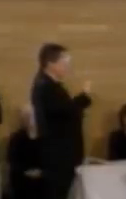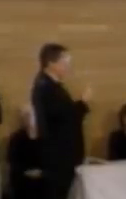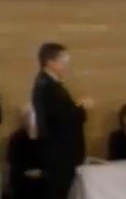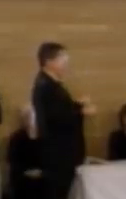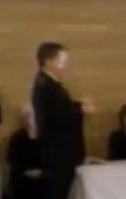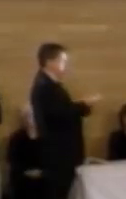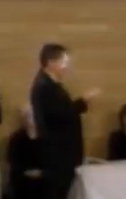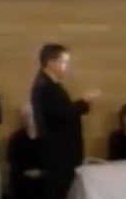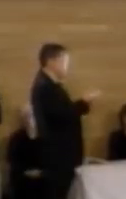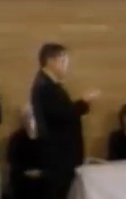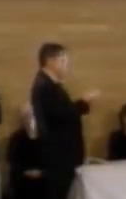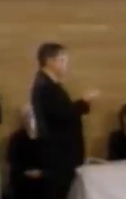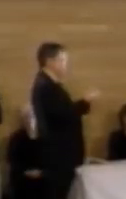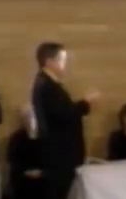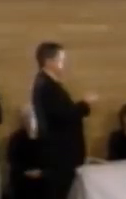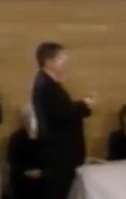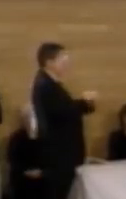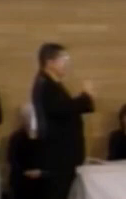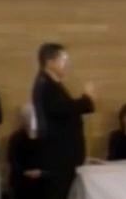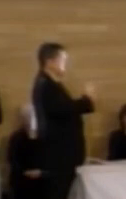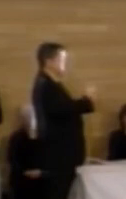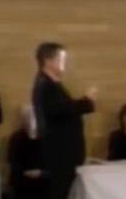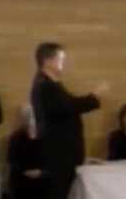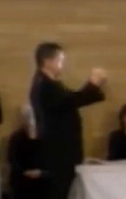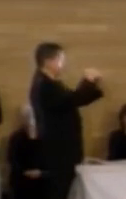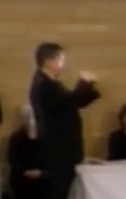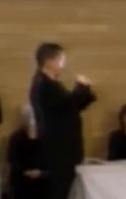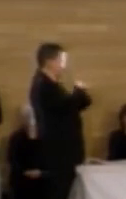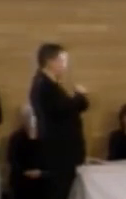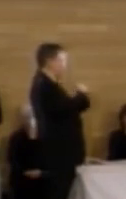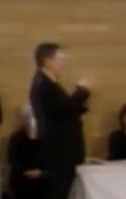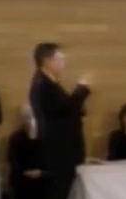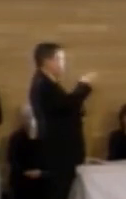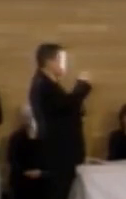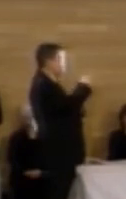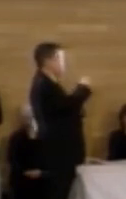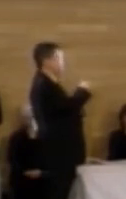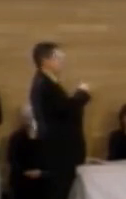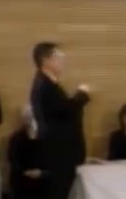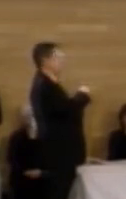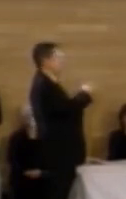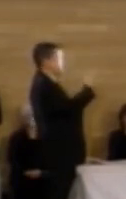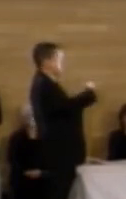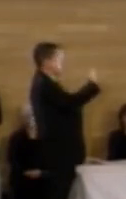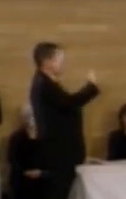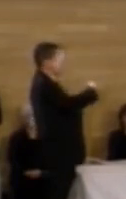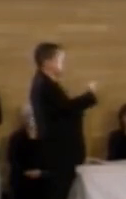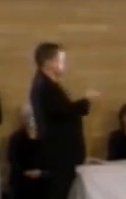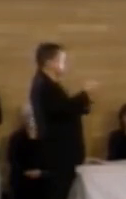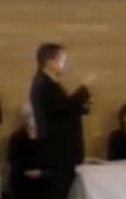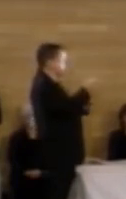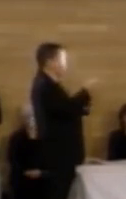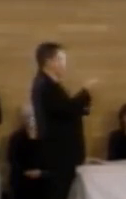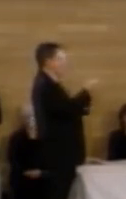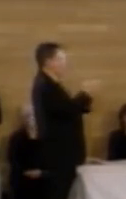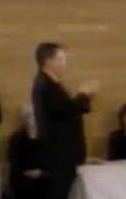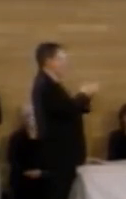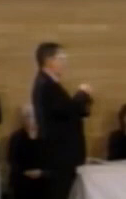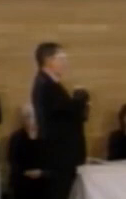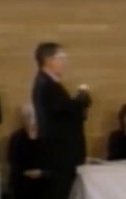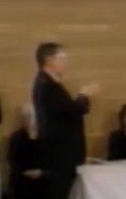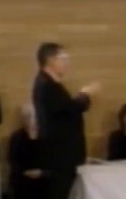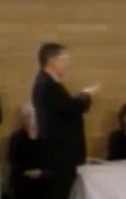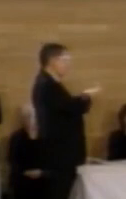、本県において4675人もの方々の尊い命が奪われ